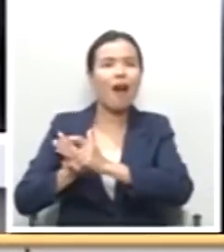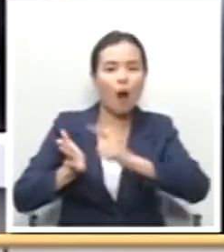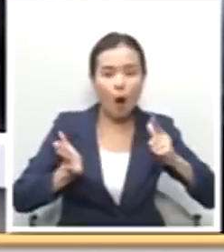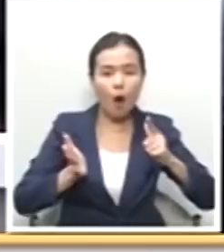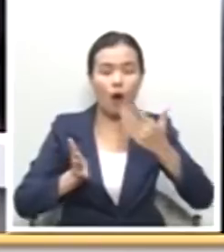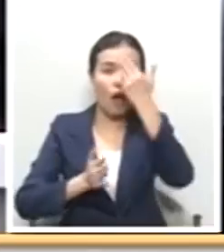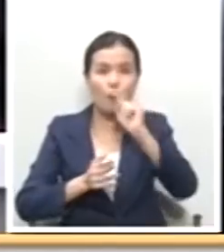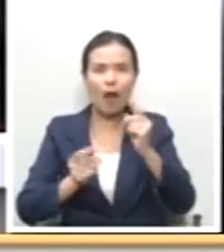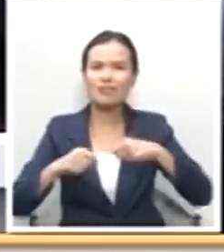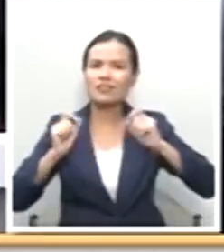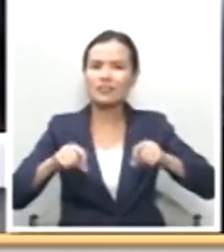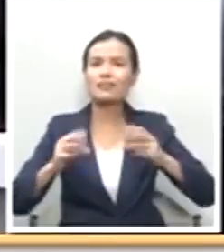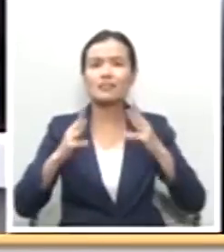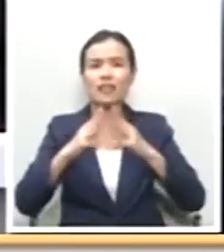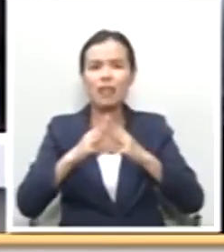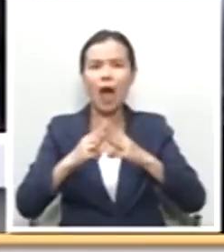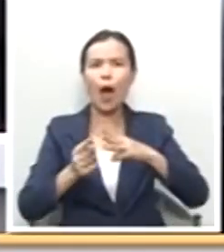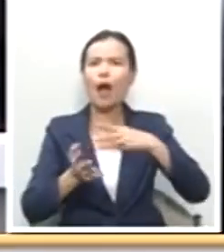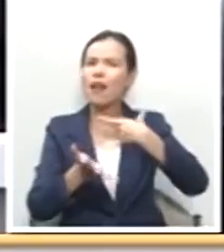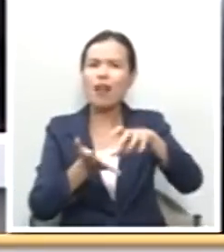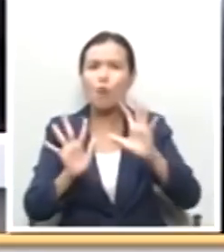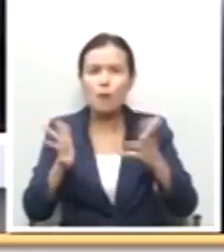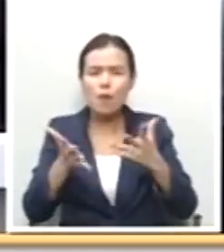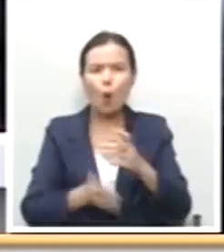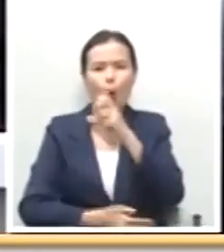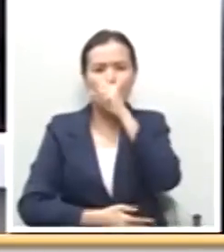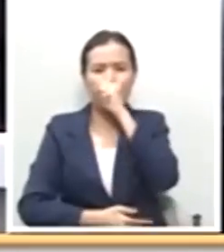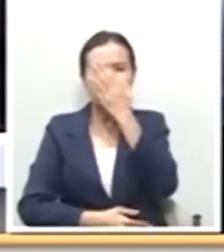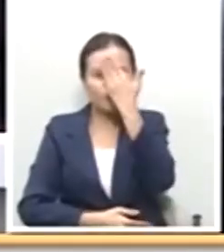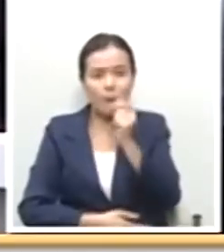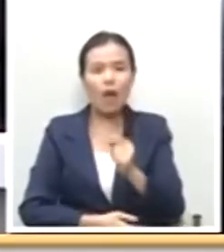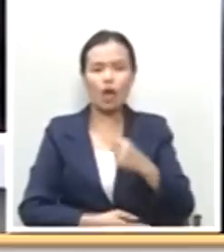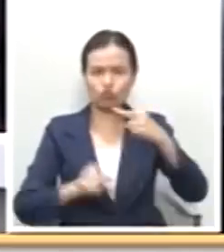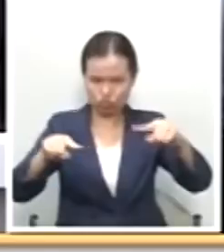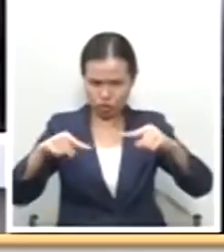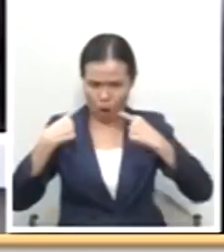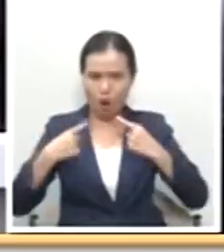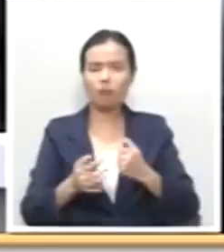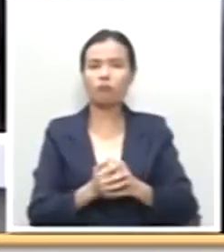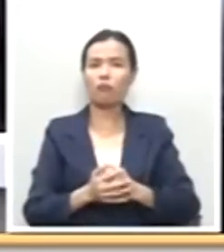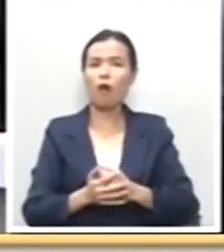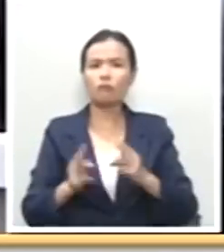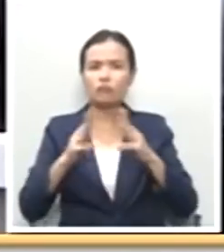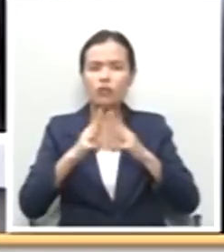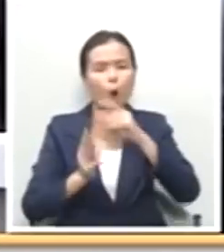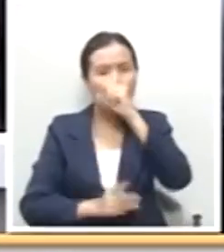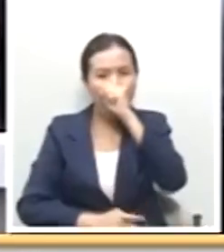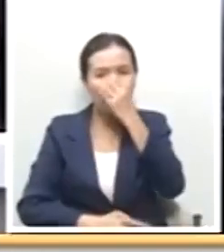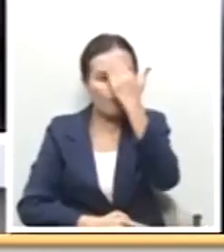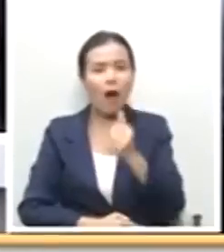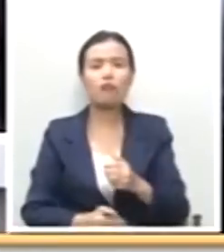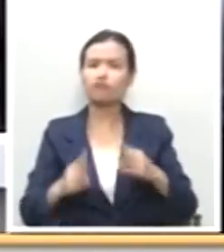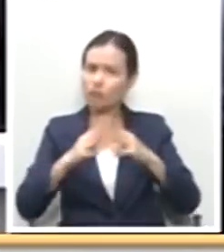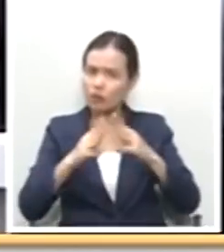ไม่เปิดเผยสัญญาผมอยากทราบช่วยกรุณาถามผมด้วยตอบให้ผมด้วยทำไมไม่เปิดเผยสัญญาแน่จริง